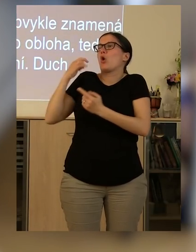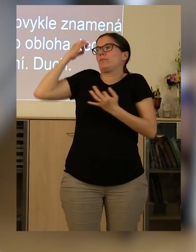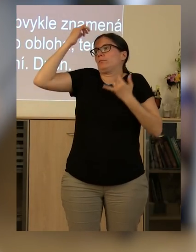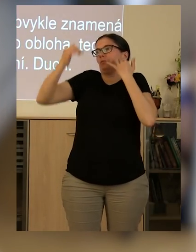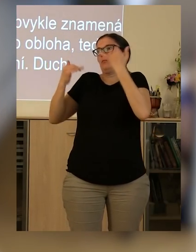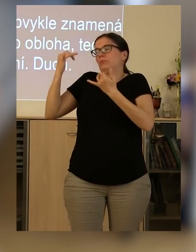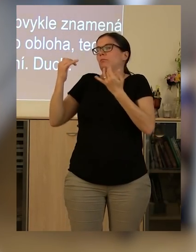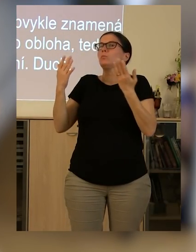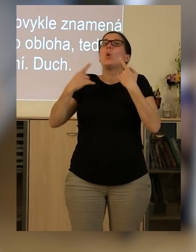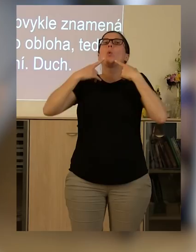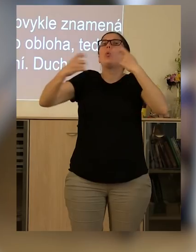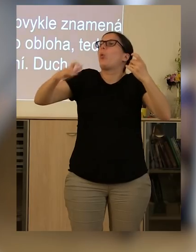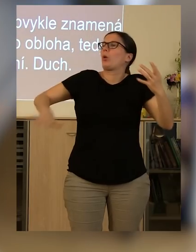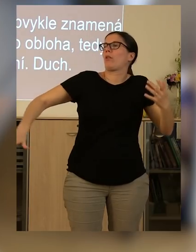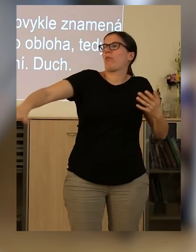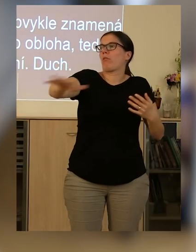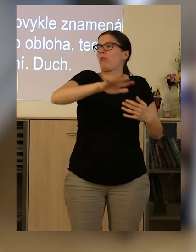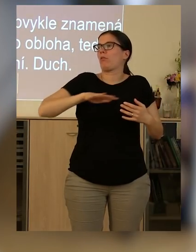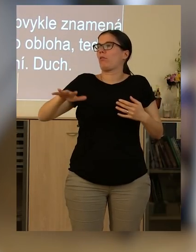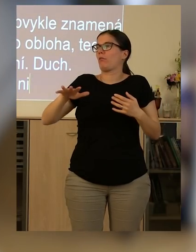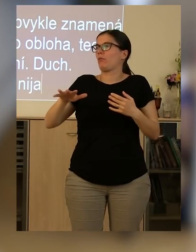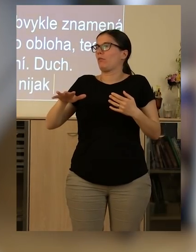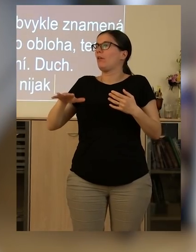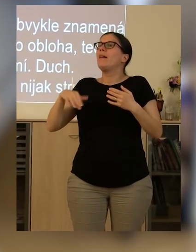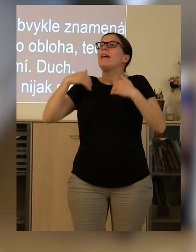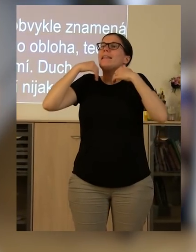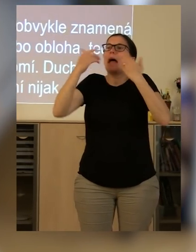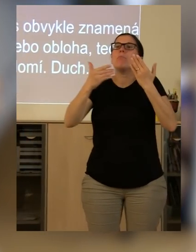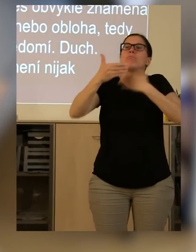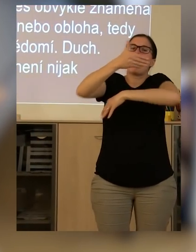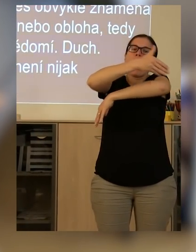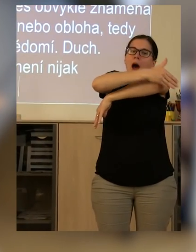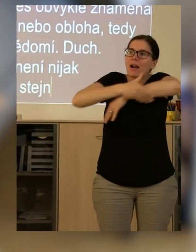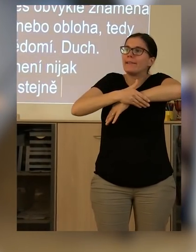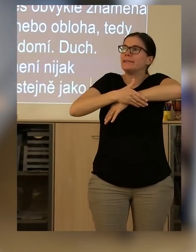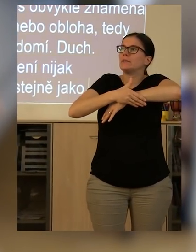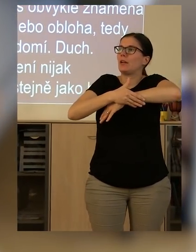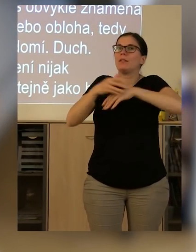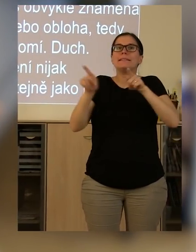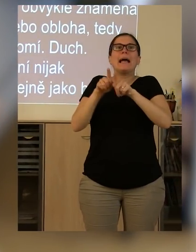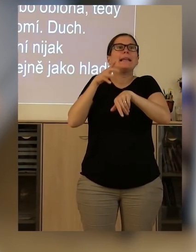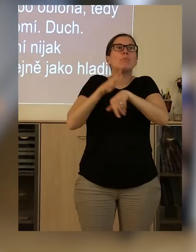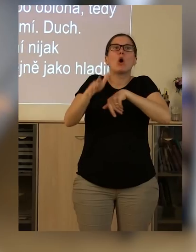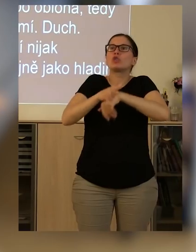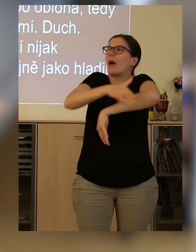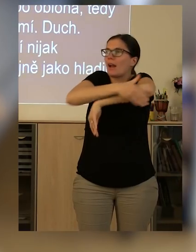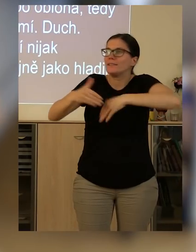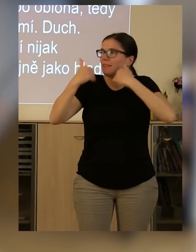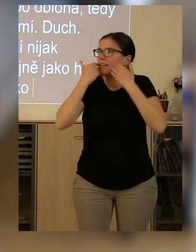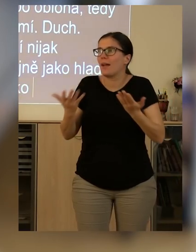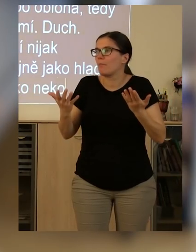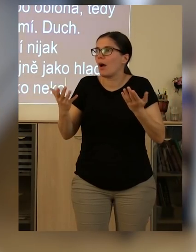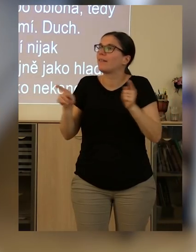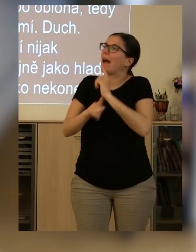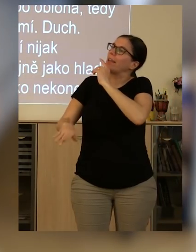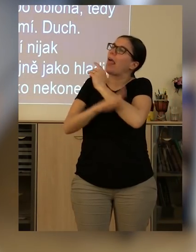prostor, který není nějak strukturovaný, stejně jako hladina oceánu, stejně jako nekonečnost lesa.